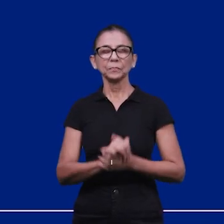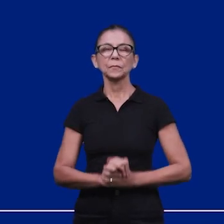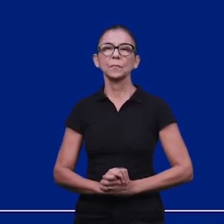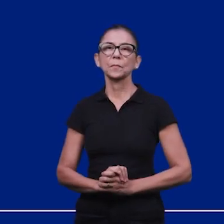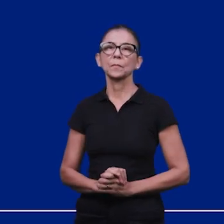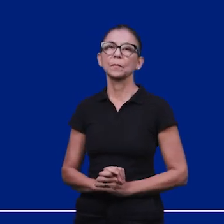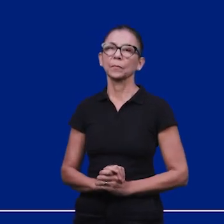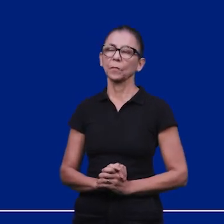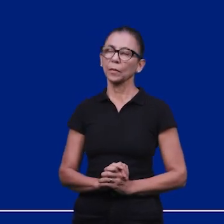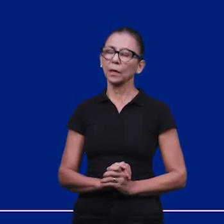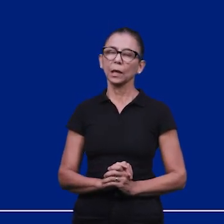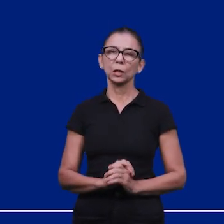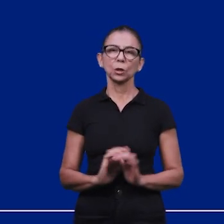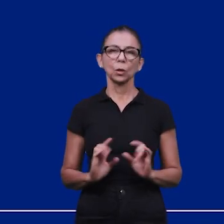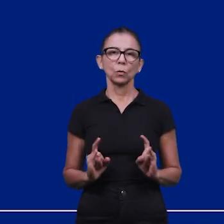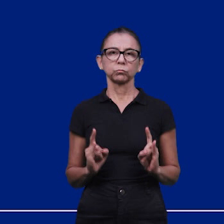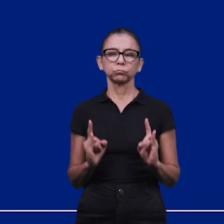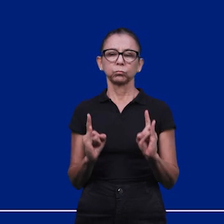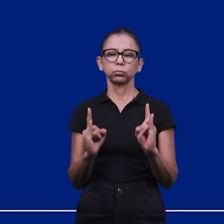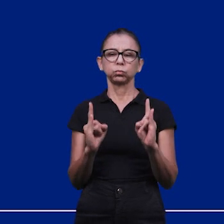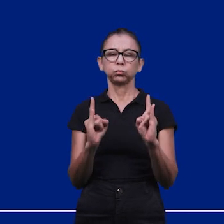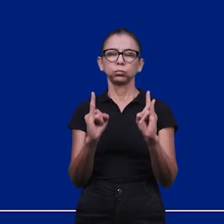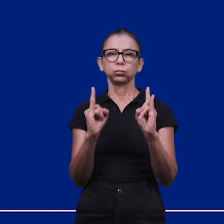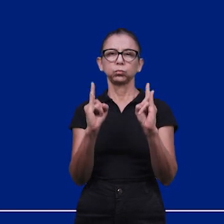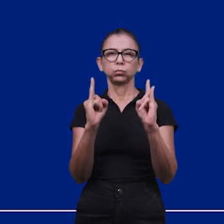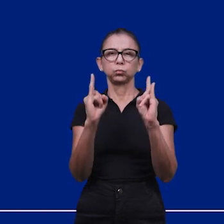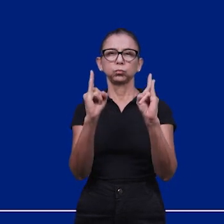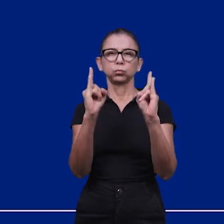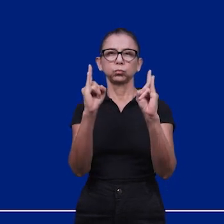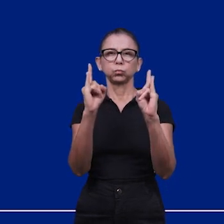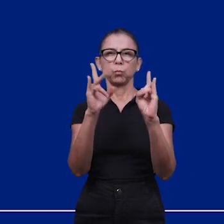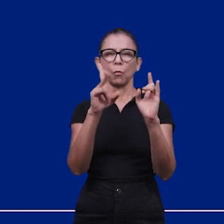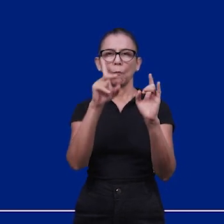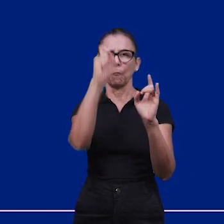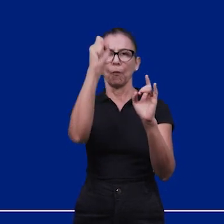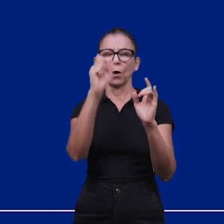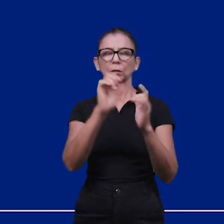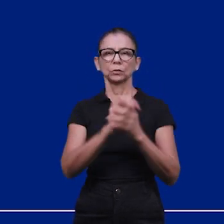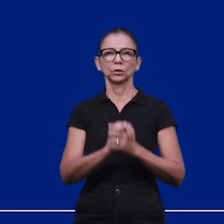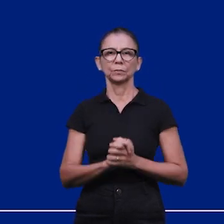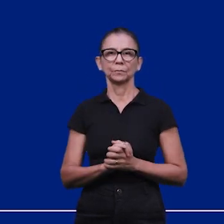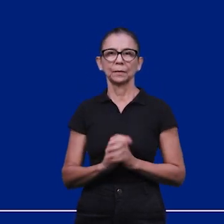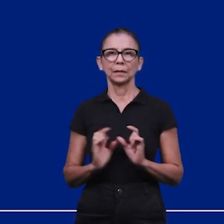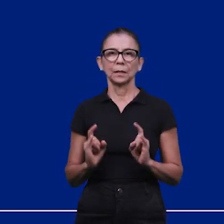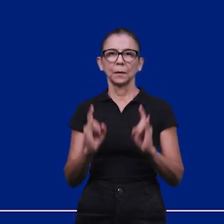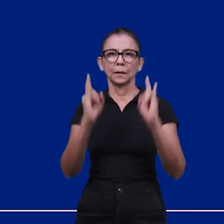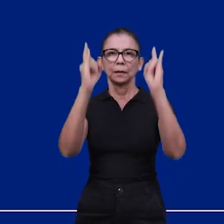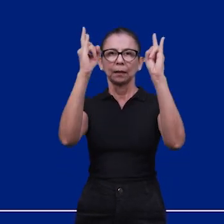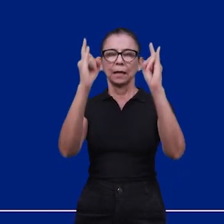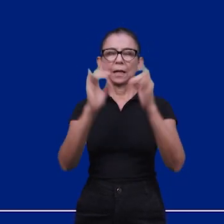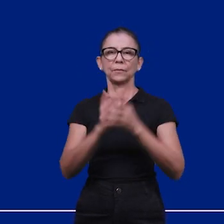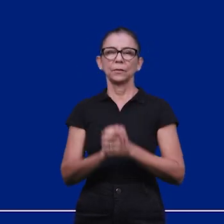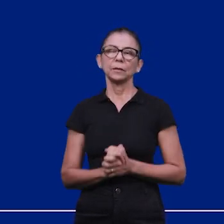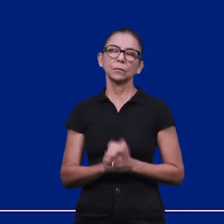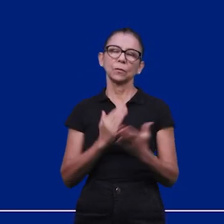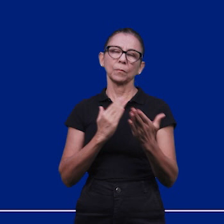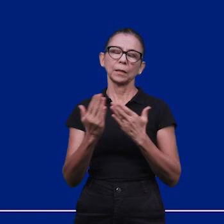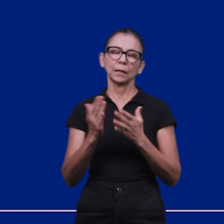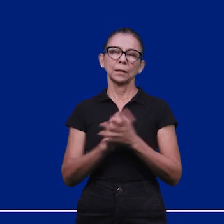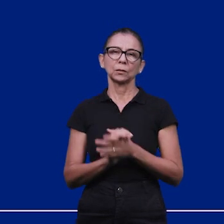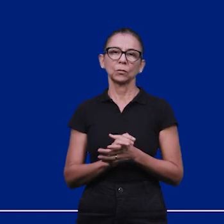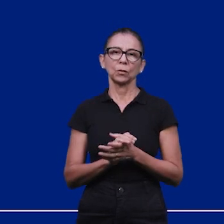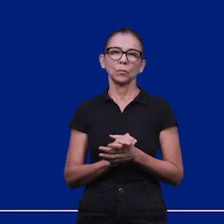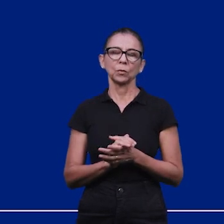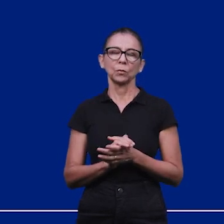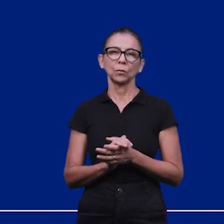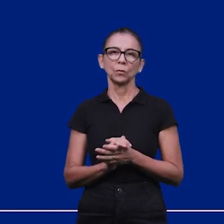« Dans lequel tout édifice bien ajusté grandit pour temple saint dans le Seigneur, dans